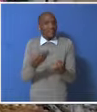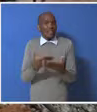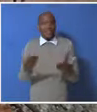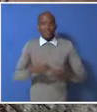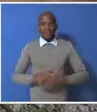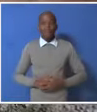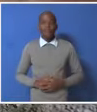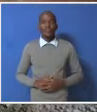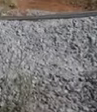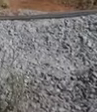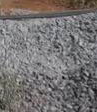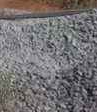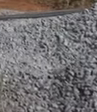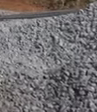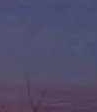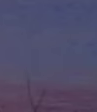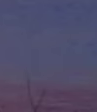biogas.